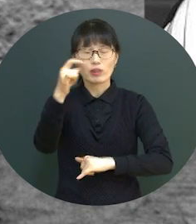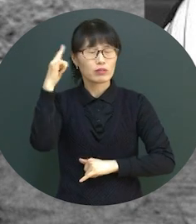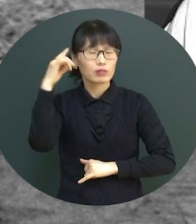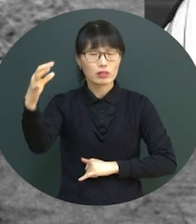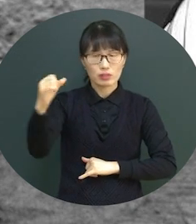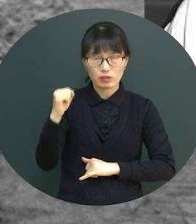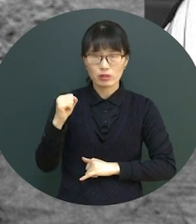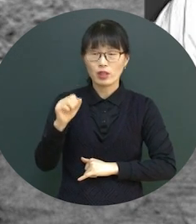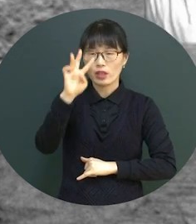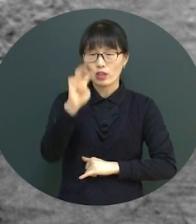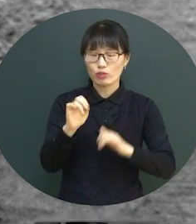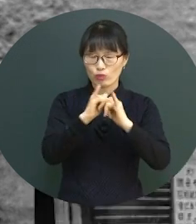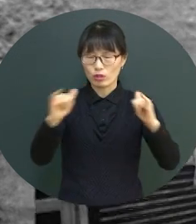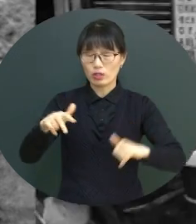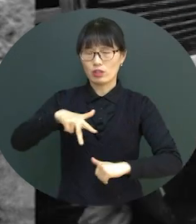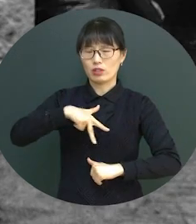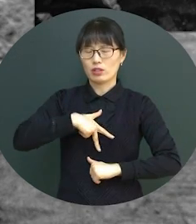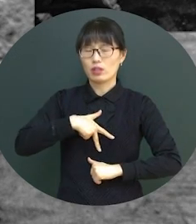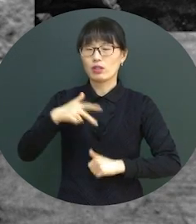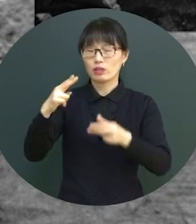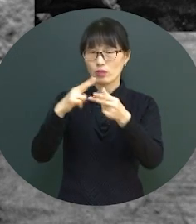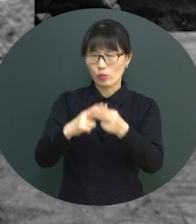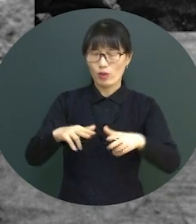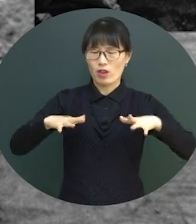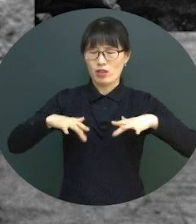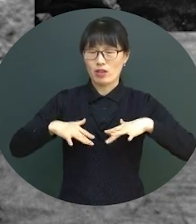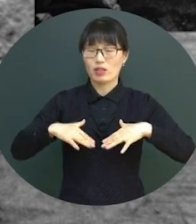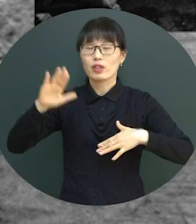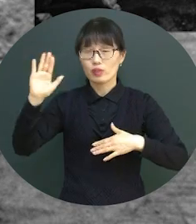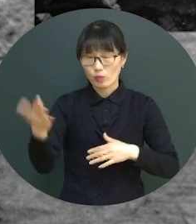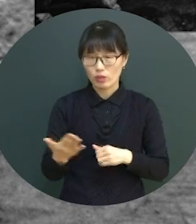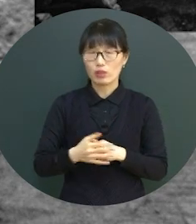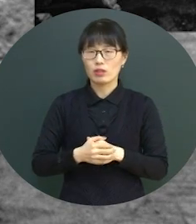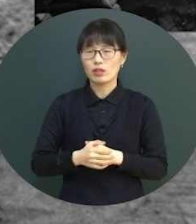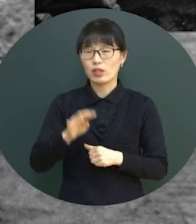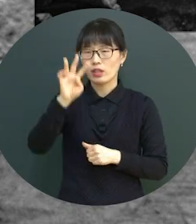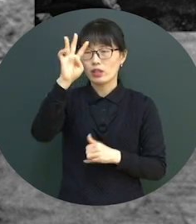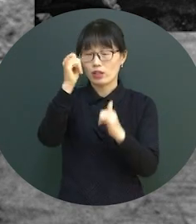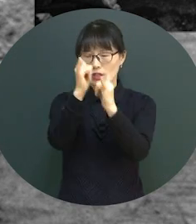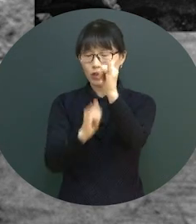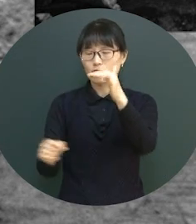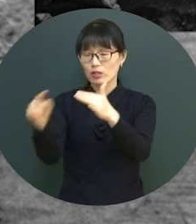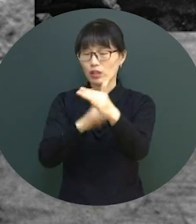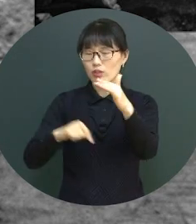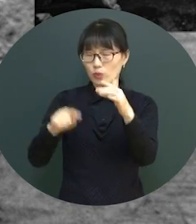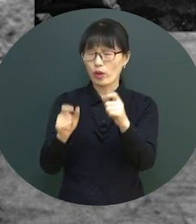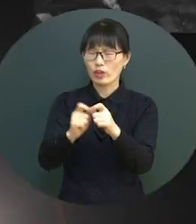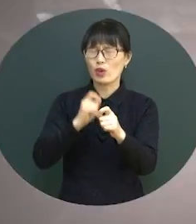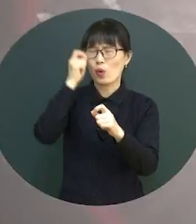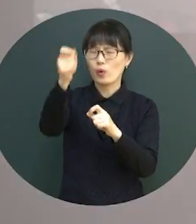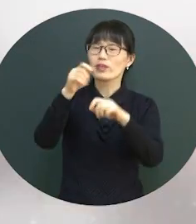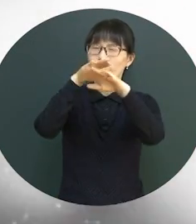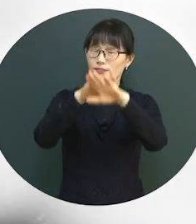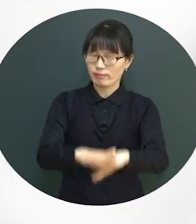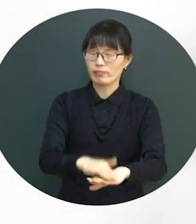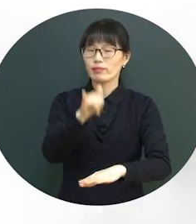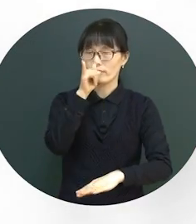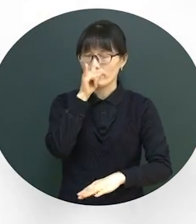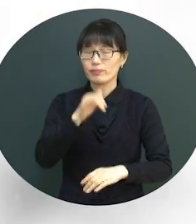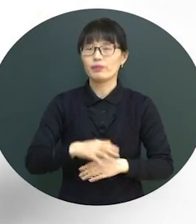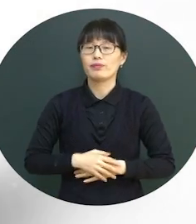정신은 광주인들의 자긍심이 되고 정체성이 되어 역사 속에 영원히 기록될 것이다.